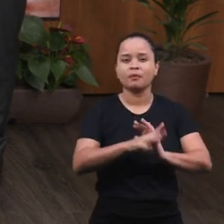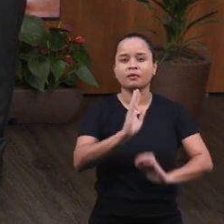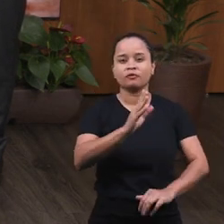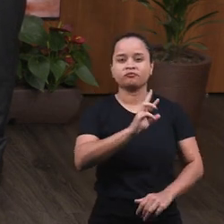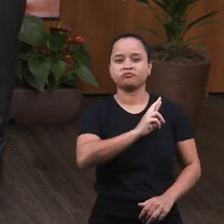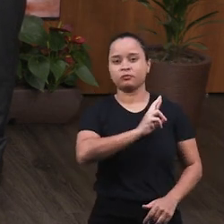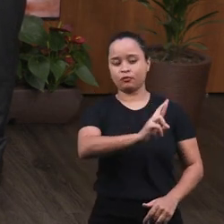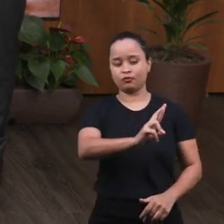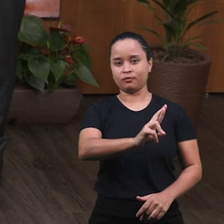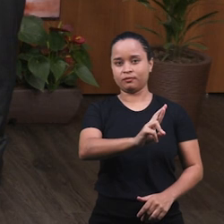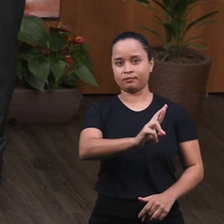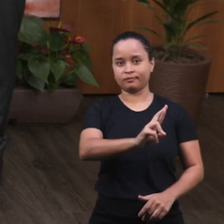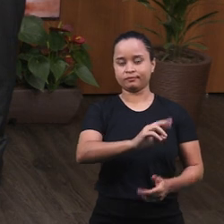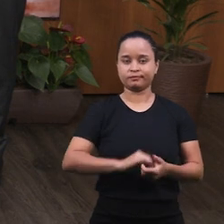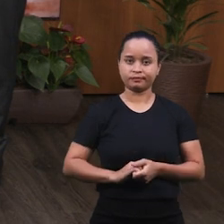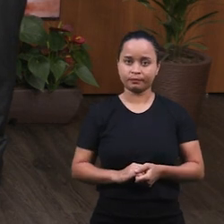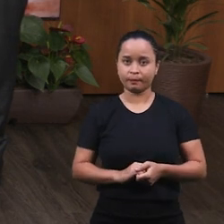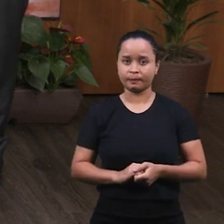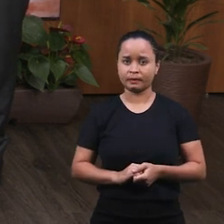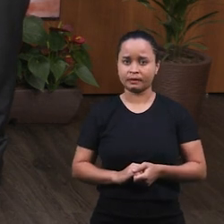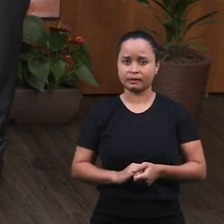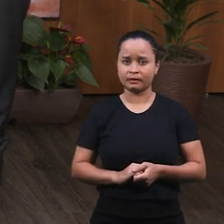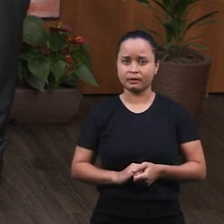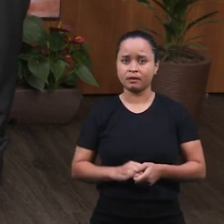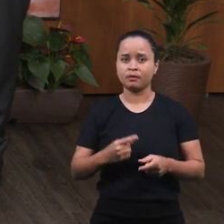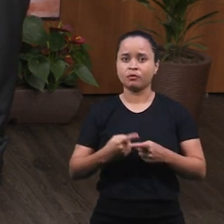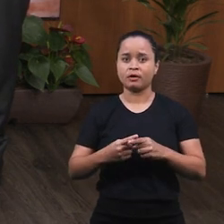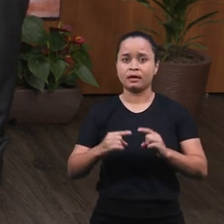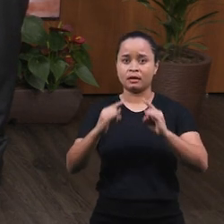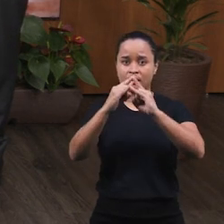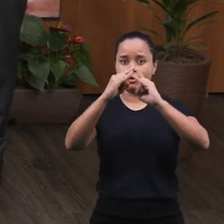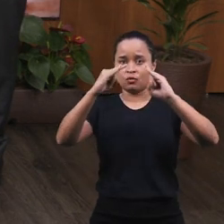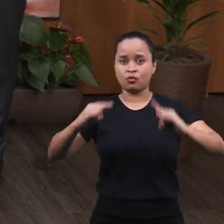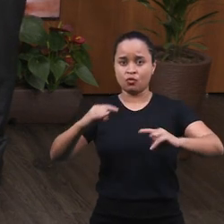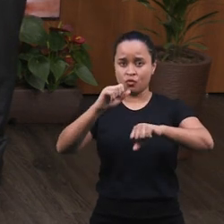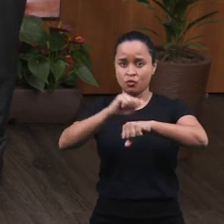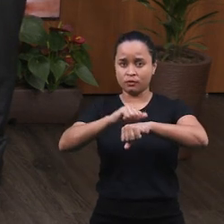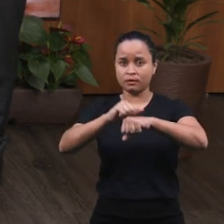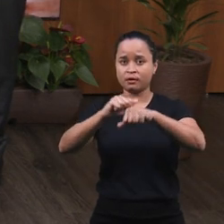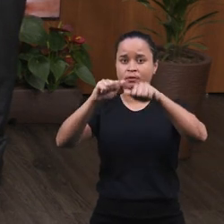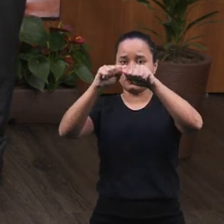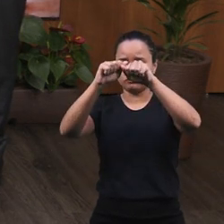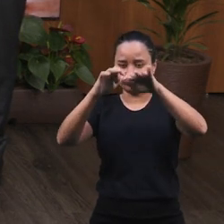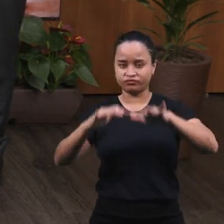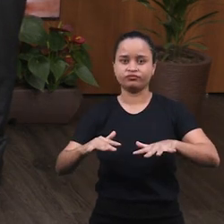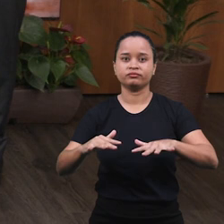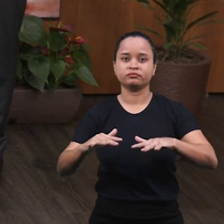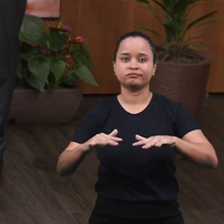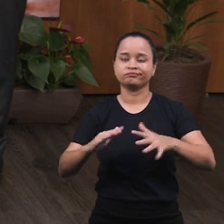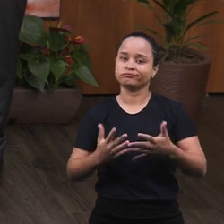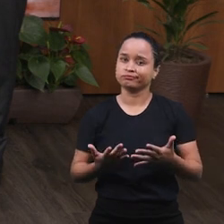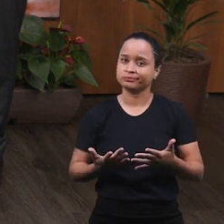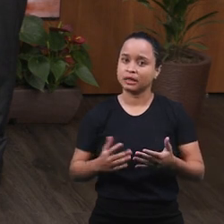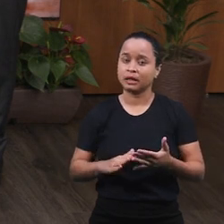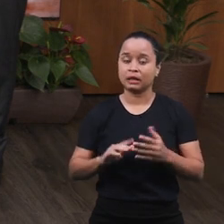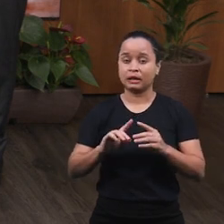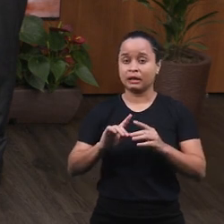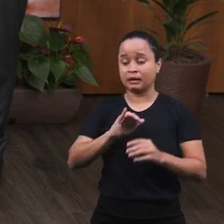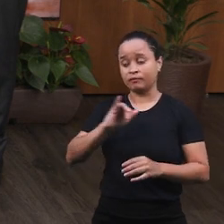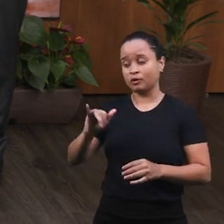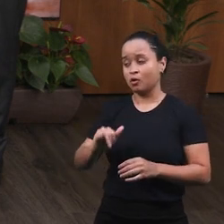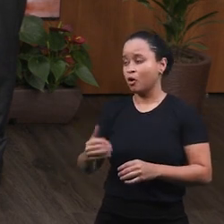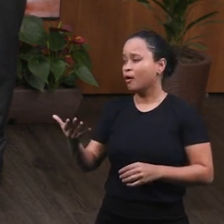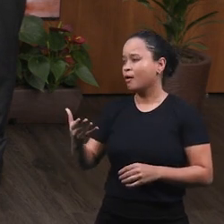une préoccupation religieuse sur le temple qui avait été détruit. Elle a dit,